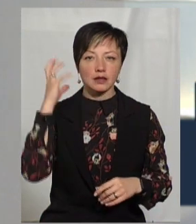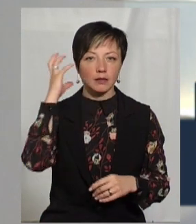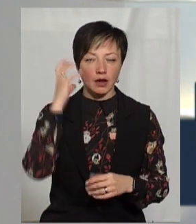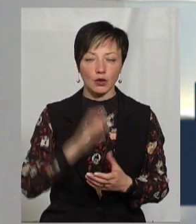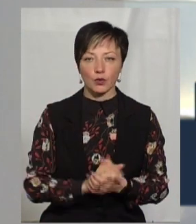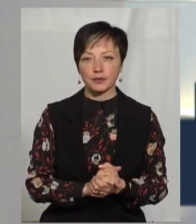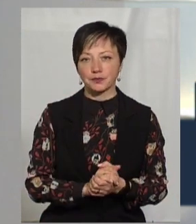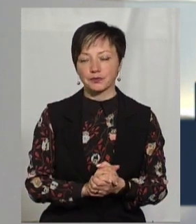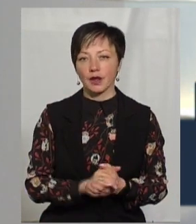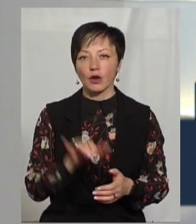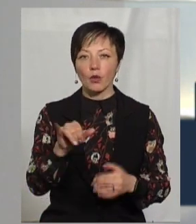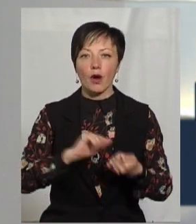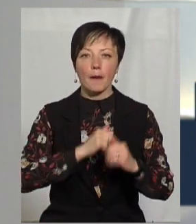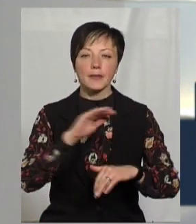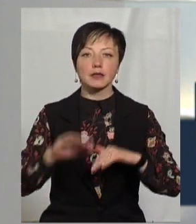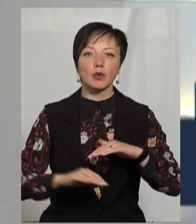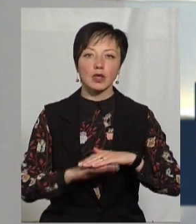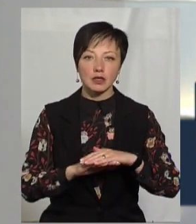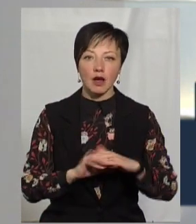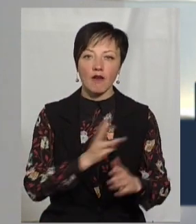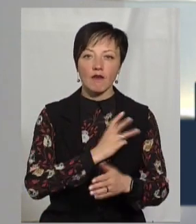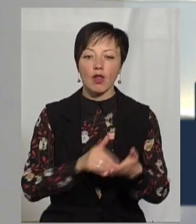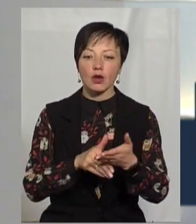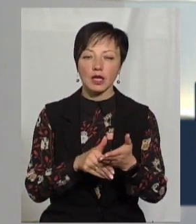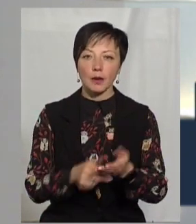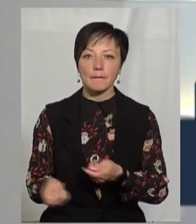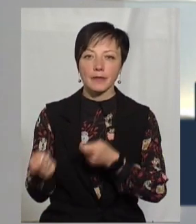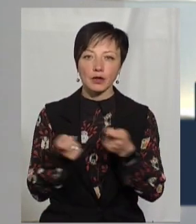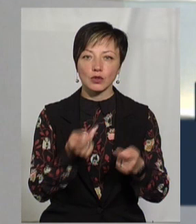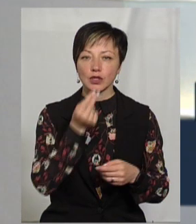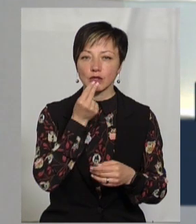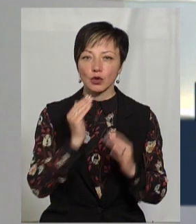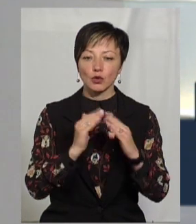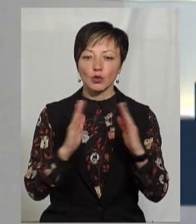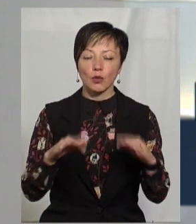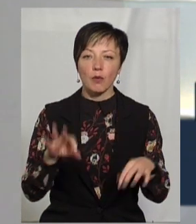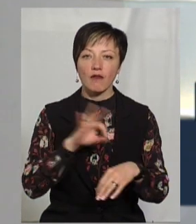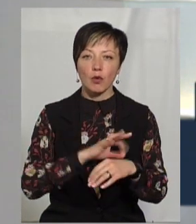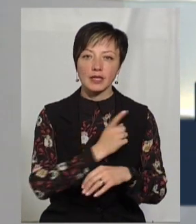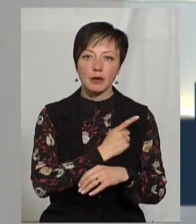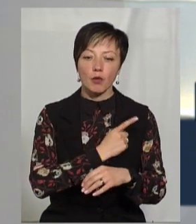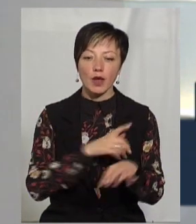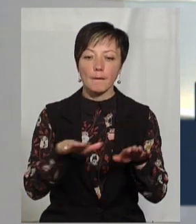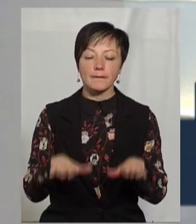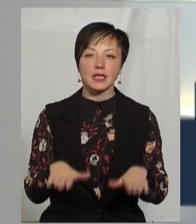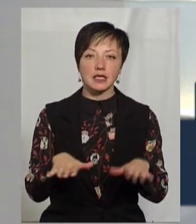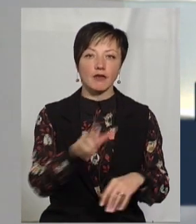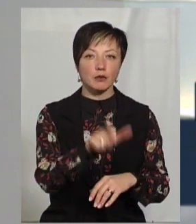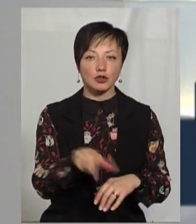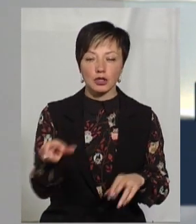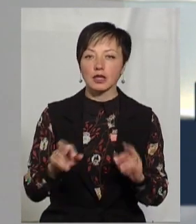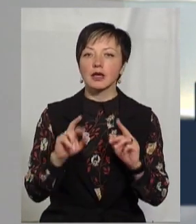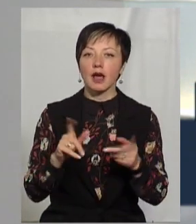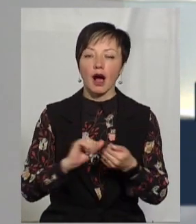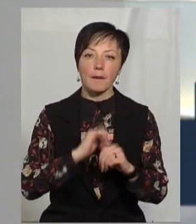Поділля Центр». У Кам'янці-Подільському волонтери приносять їжу додому хворим і самотнім місцевим жителям.